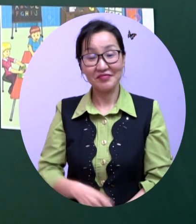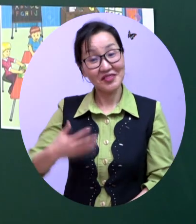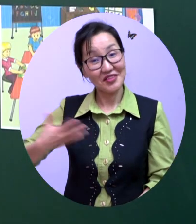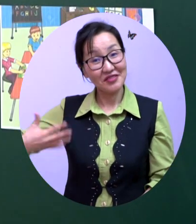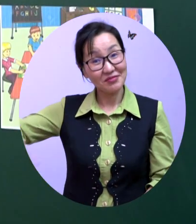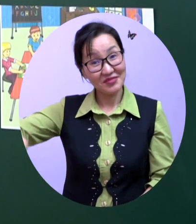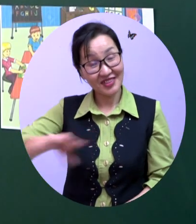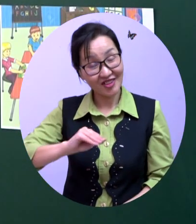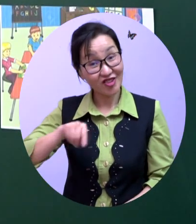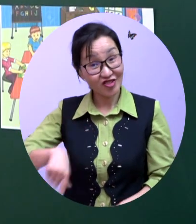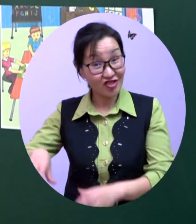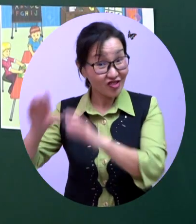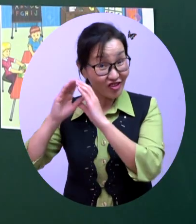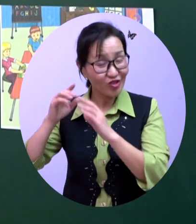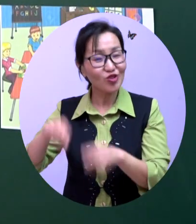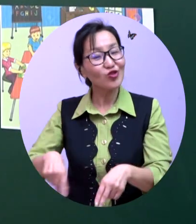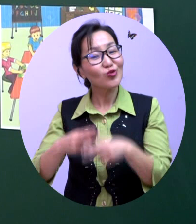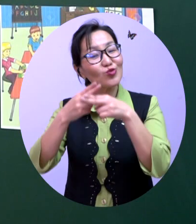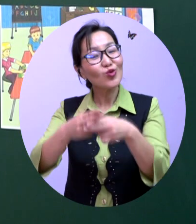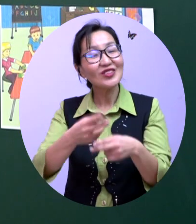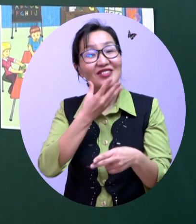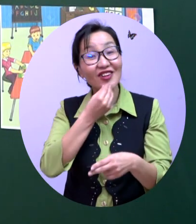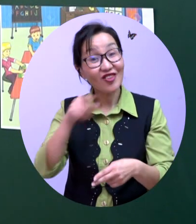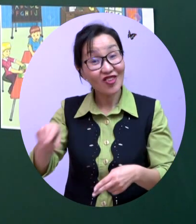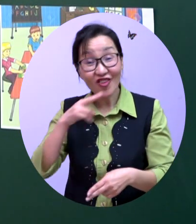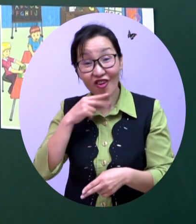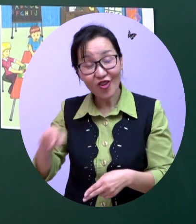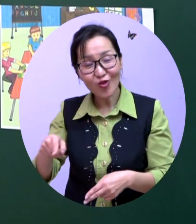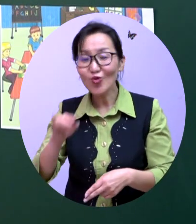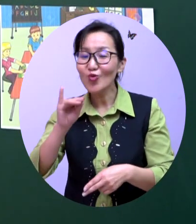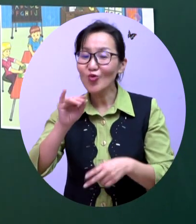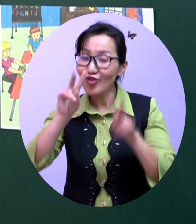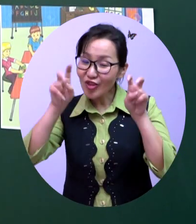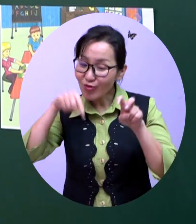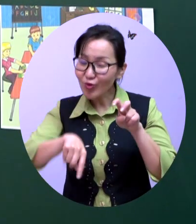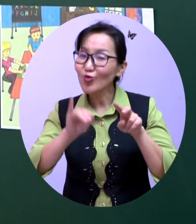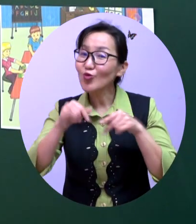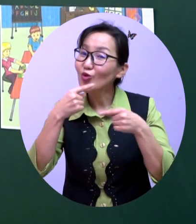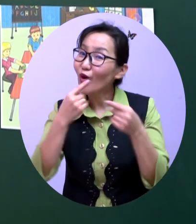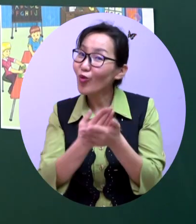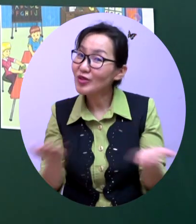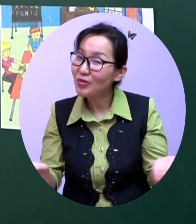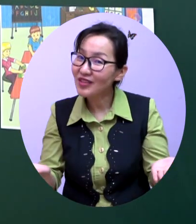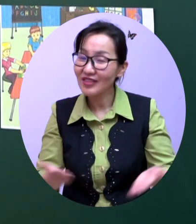За бидний сонссон тус жохон ихэд юуны тухай өгүүлсэн бэ?